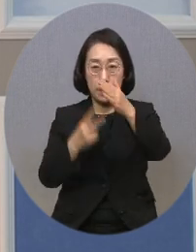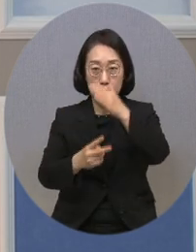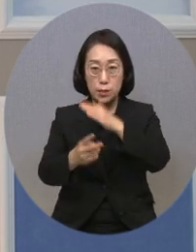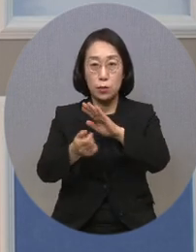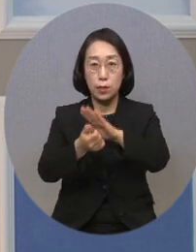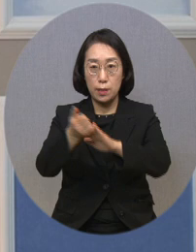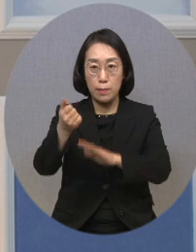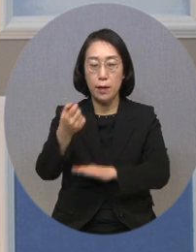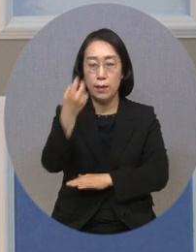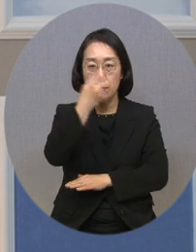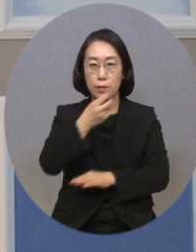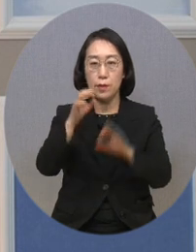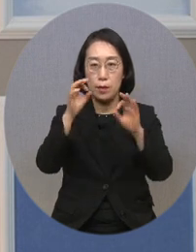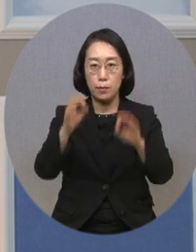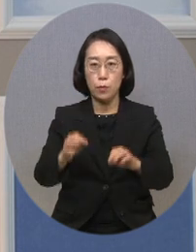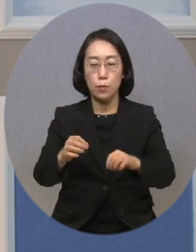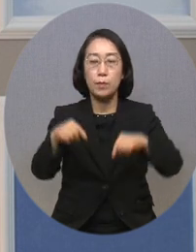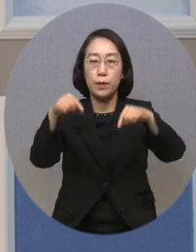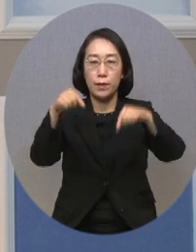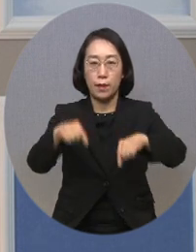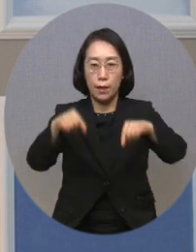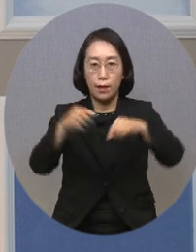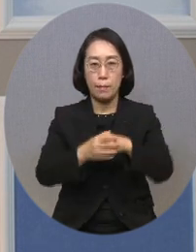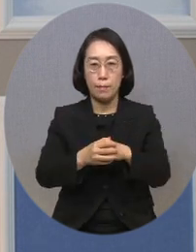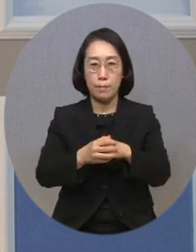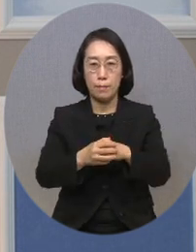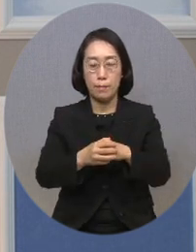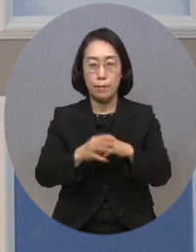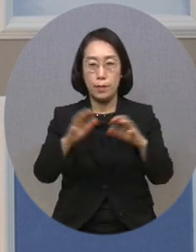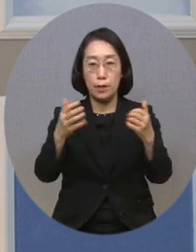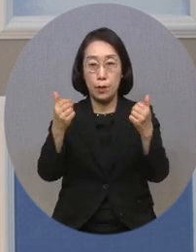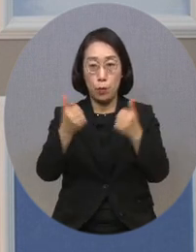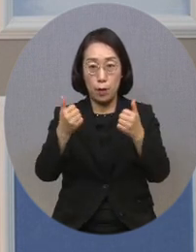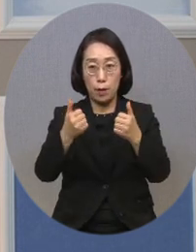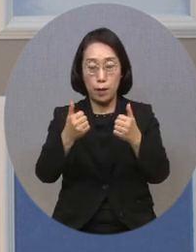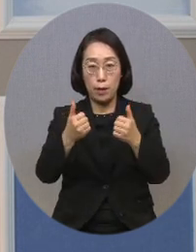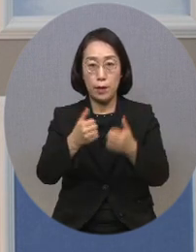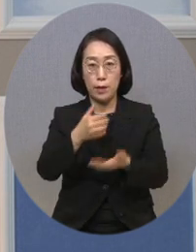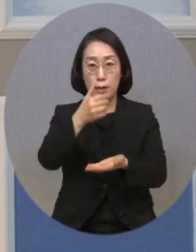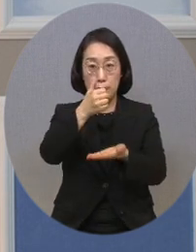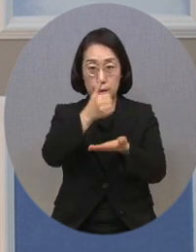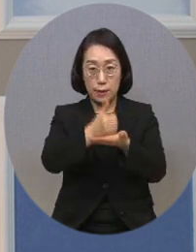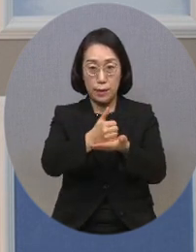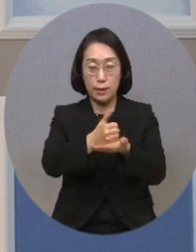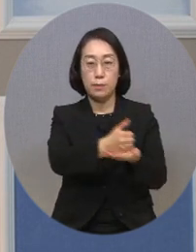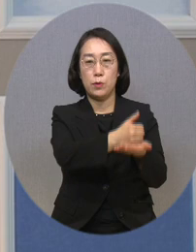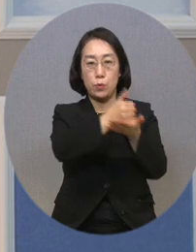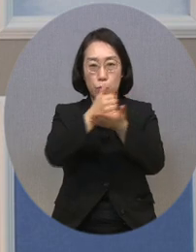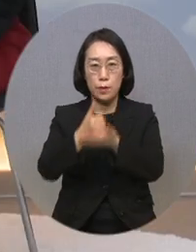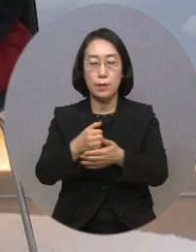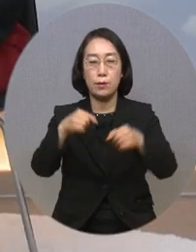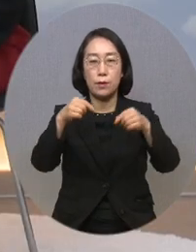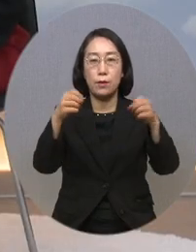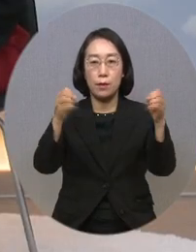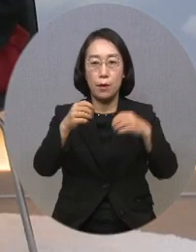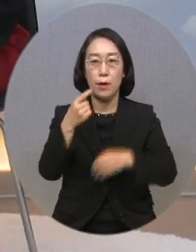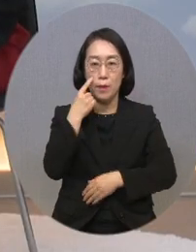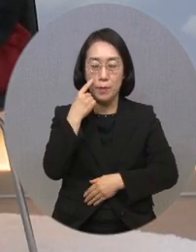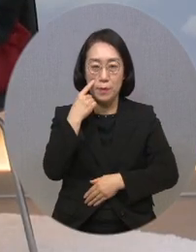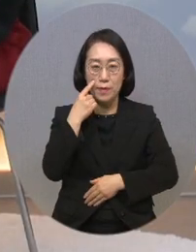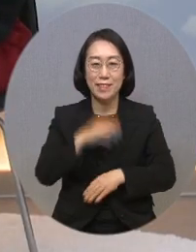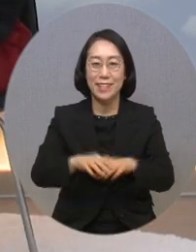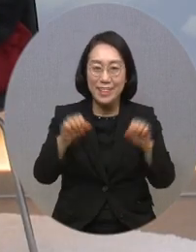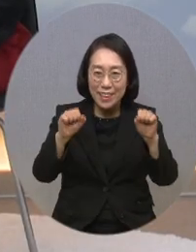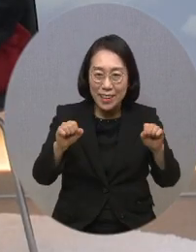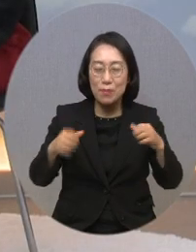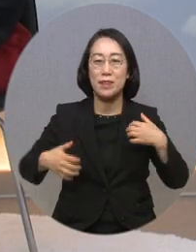대담을 진행합니다. 오늘은 여수시 의회 전창곤 의장님과 함께 이야기 나누겠습니다. 의장님, 안녕하세요. 네,